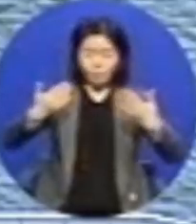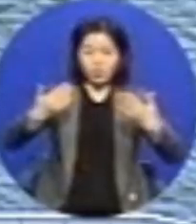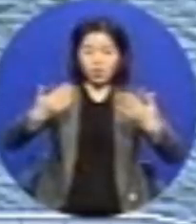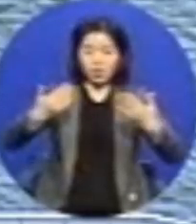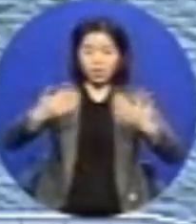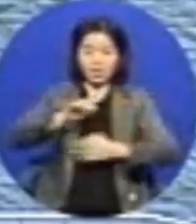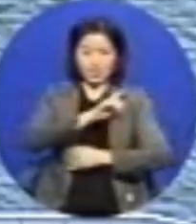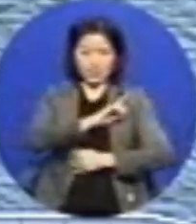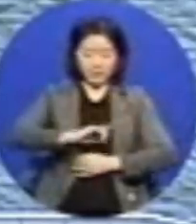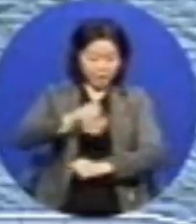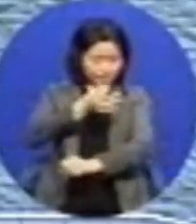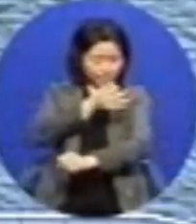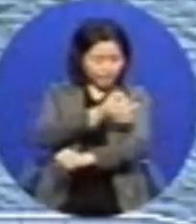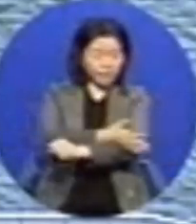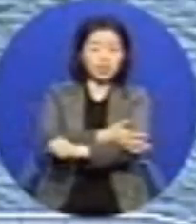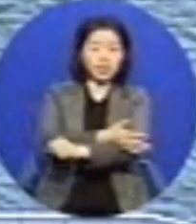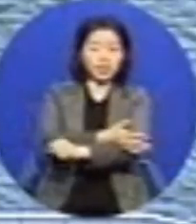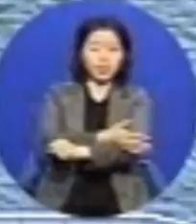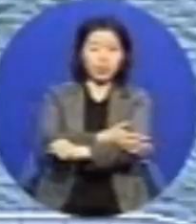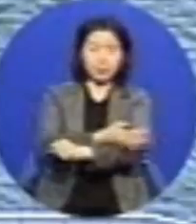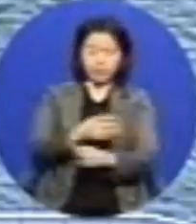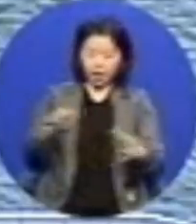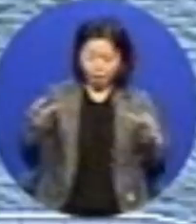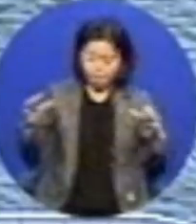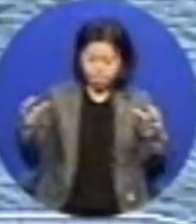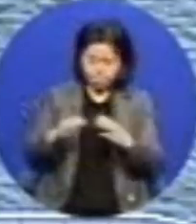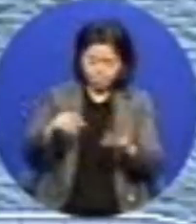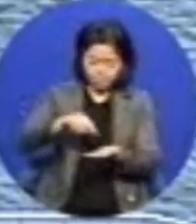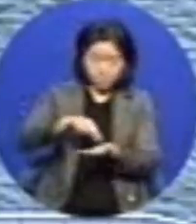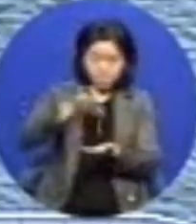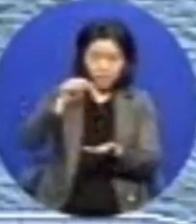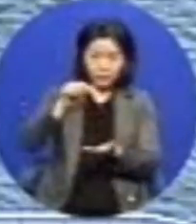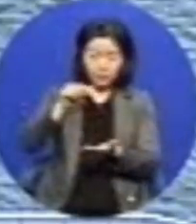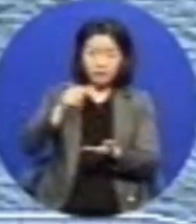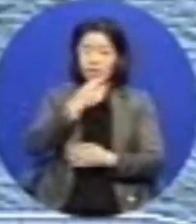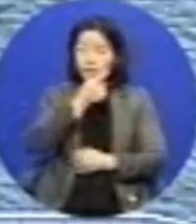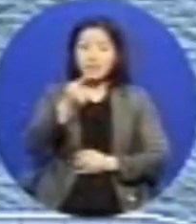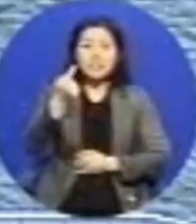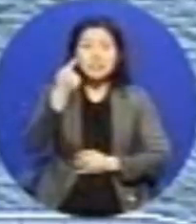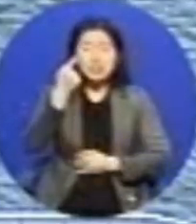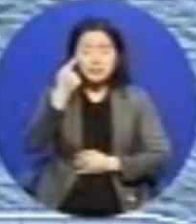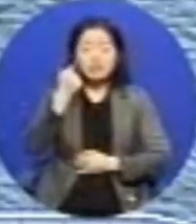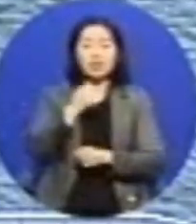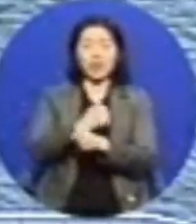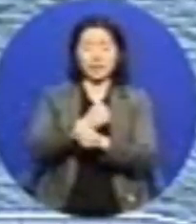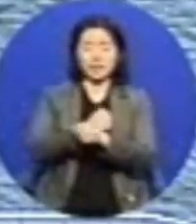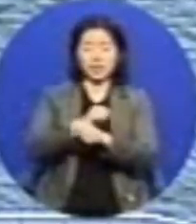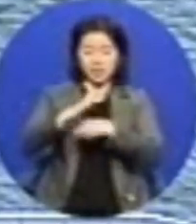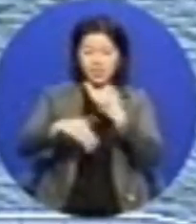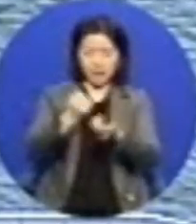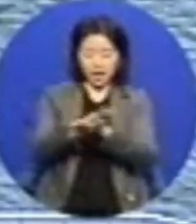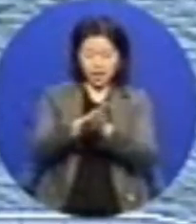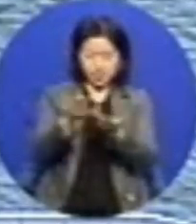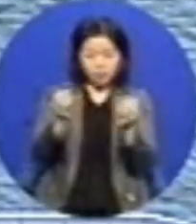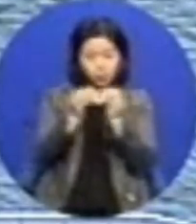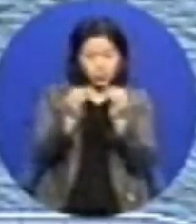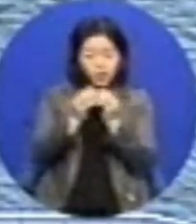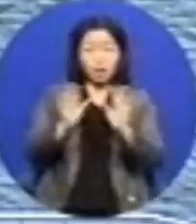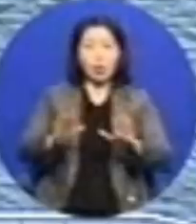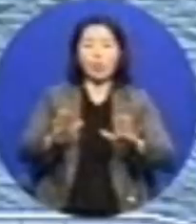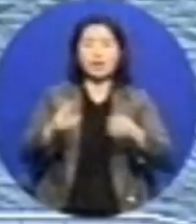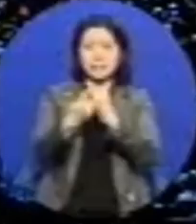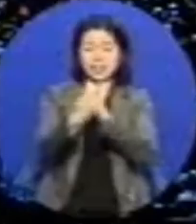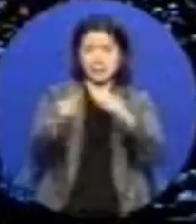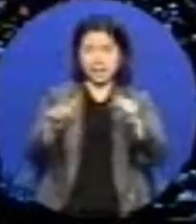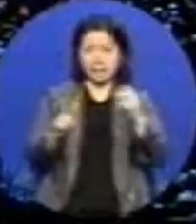가장 간단하게 압축 에서 증거하고 있는 성경구절이 오늘 본문 말씀입니다 갈라디아서 2장